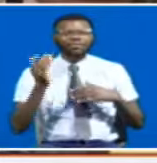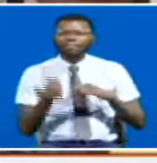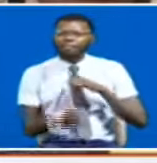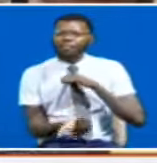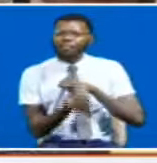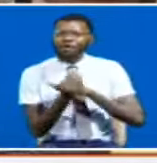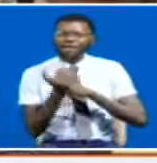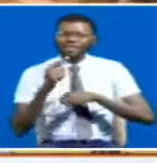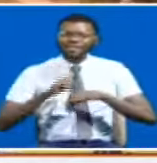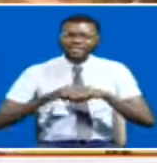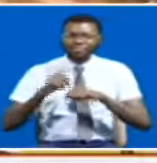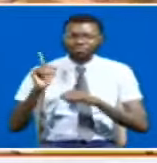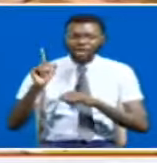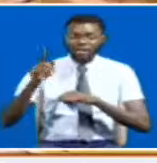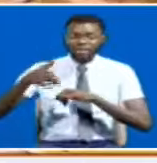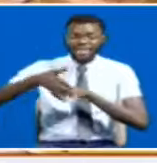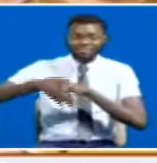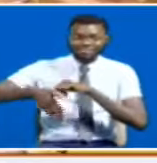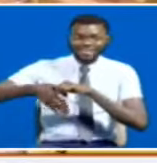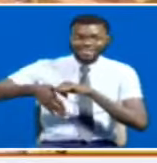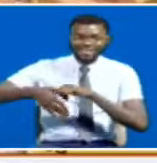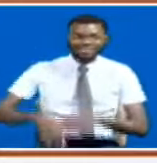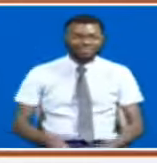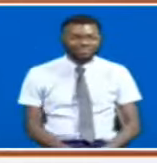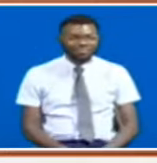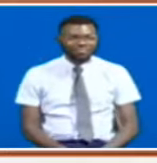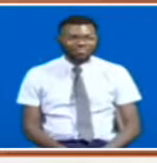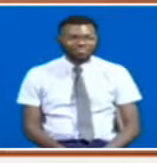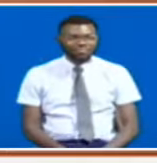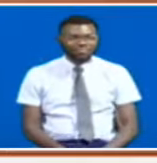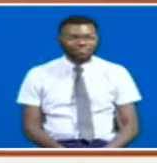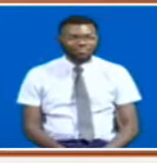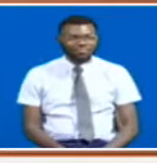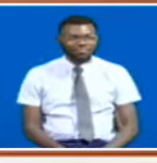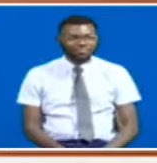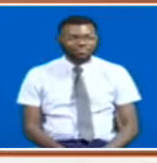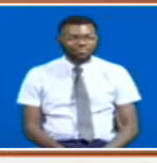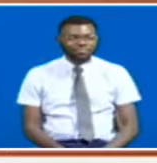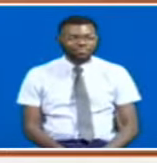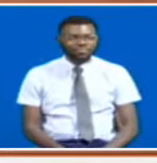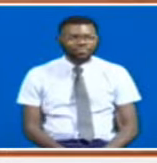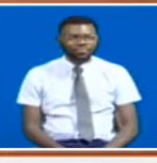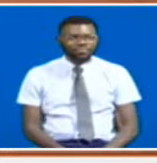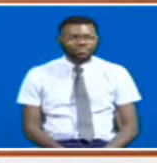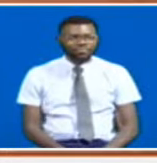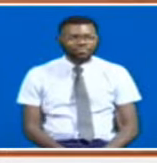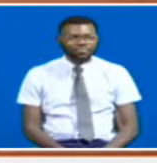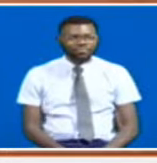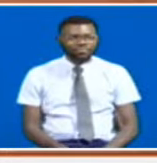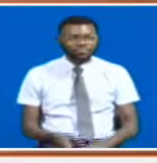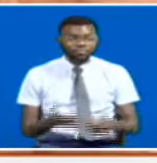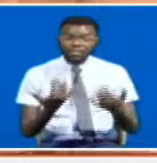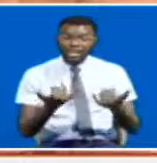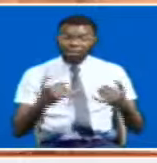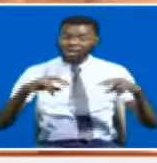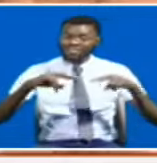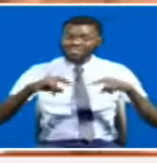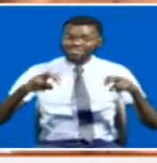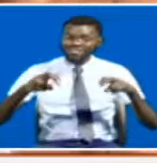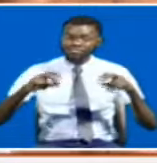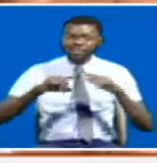as East Africa. Population born East Africa populations which are based in Nairobi. So investigation has